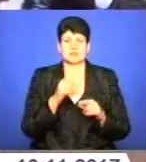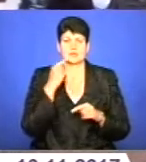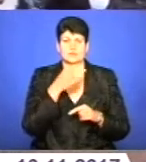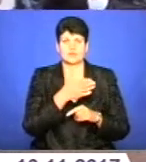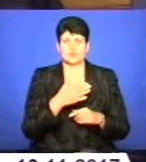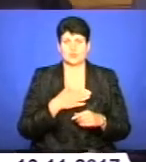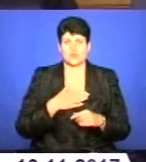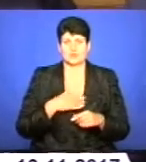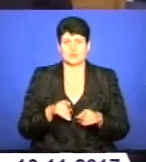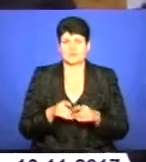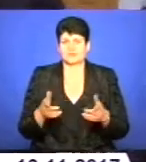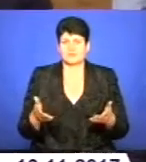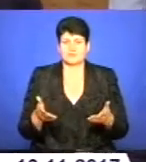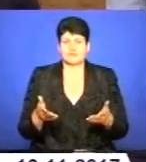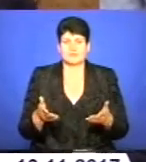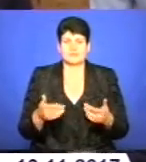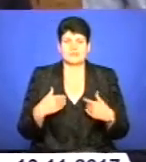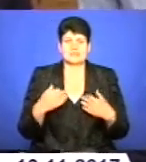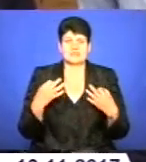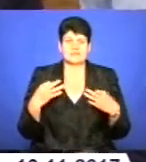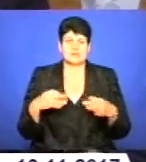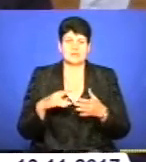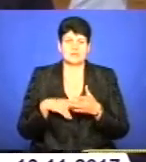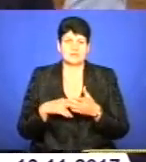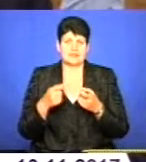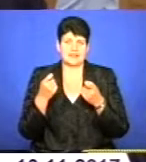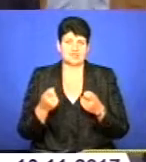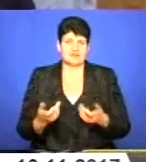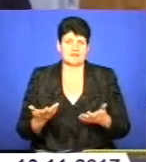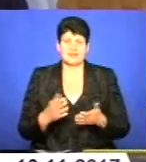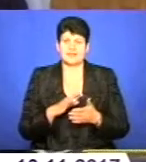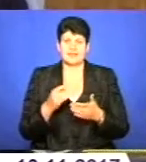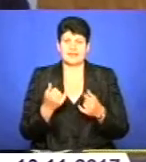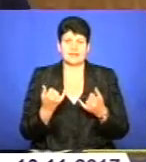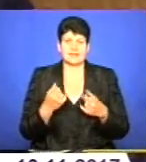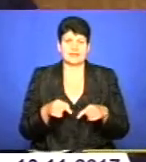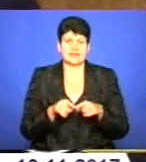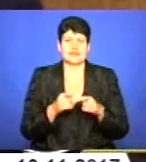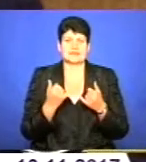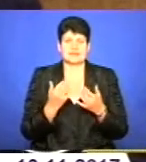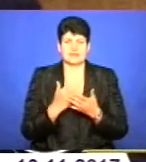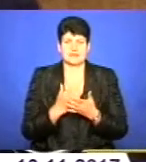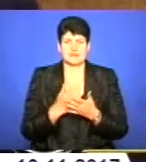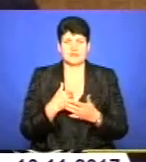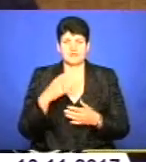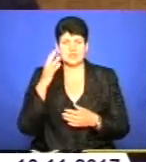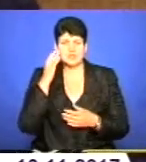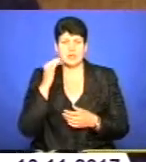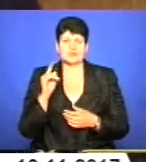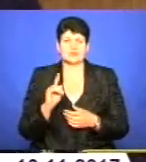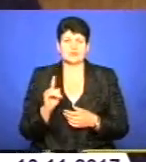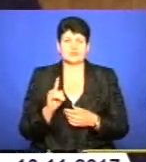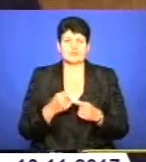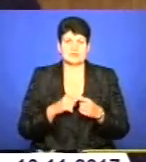по автомобілях. Ми за вільне розмитнення, за дешеве, не таке, як в нас зараз є, тому що ми вважаємо, що